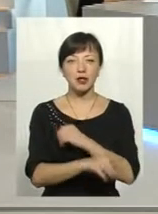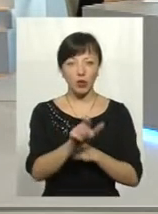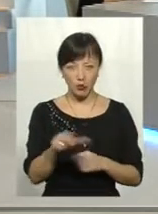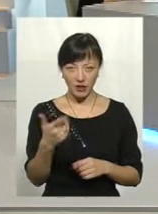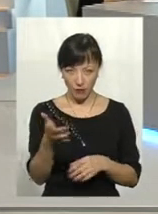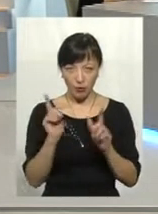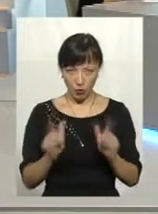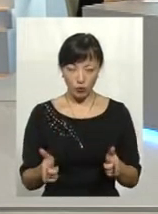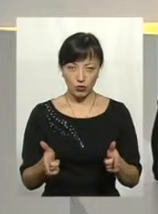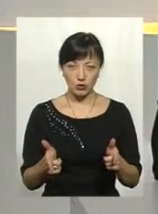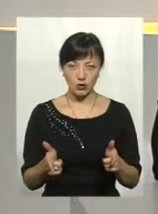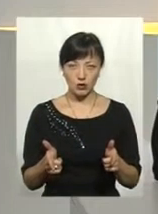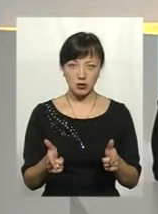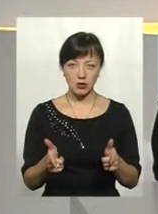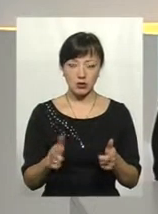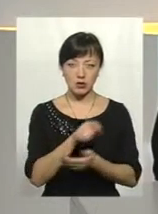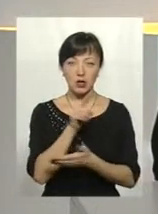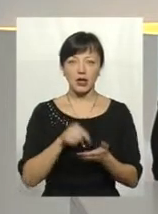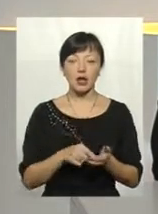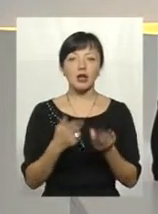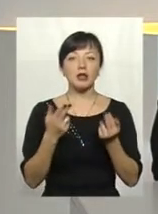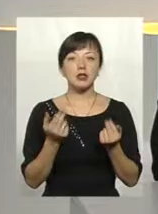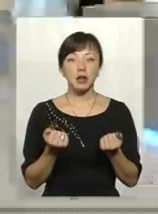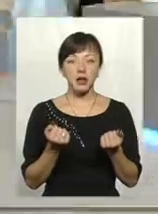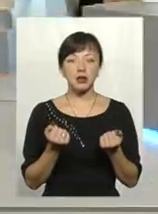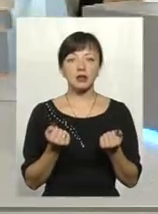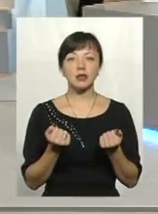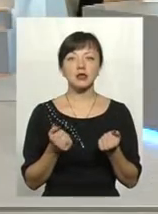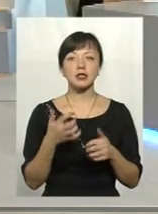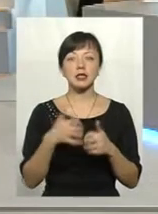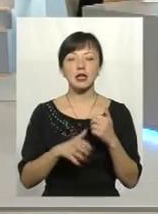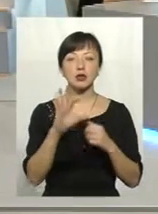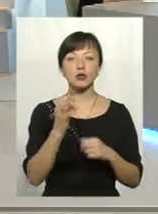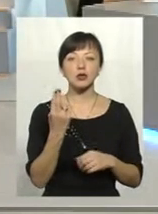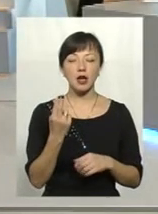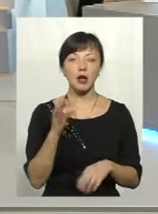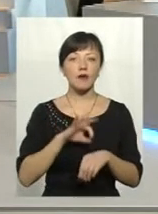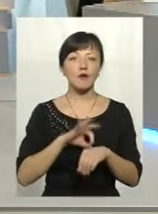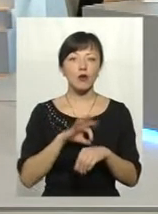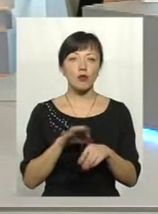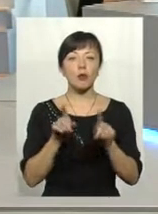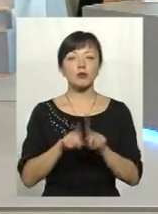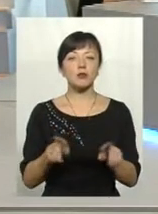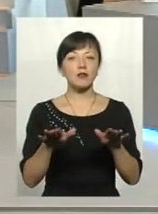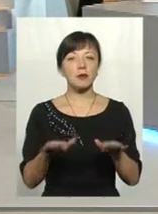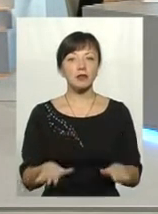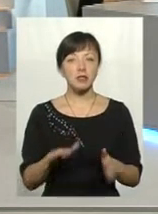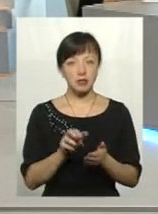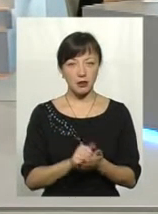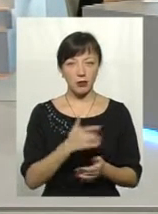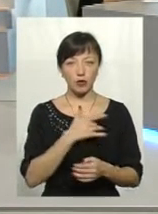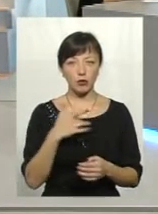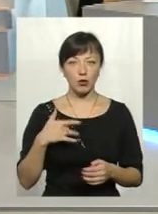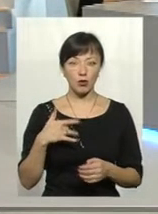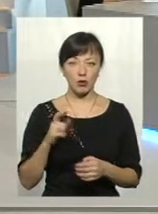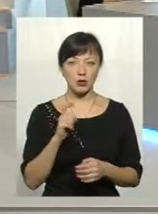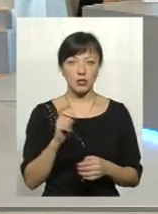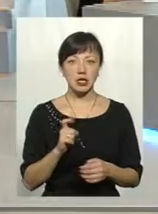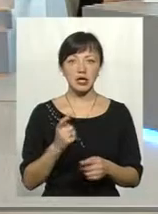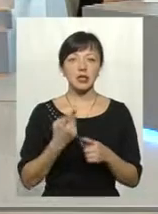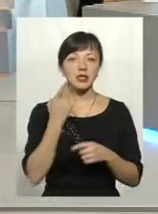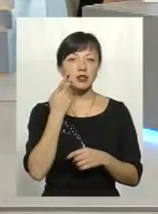цим погоджуєтеся, Майя Олексіївна? Ну, так сказати, серед соціальних хвороб особливе місце займає туберкульоз.